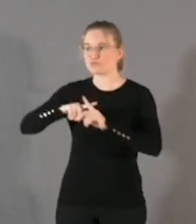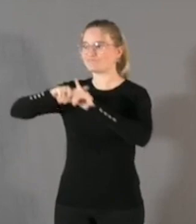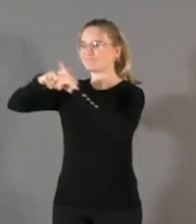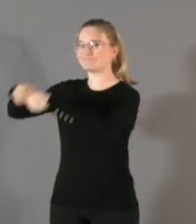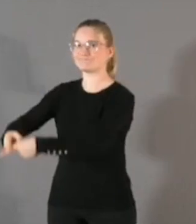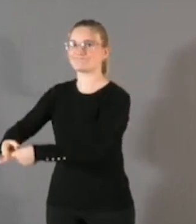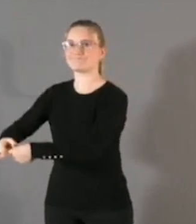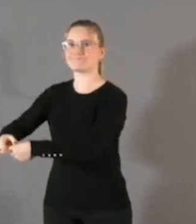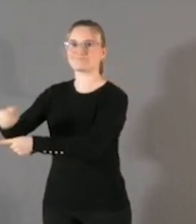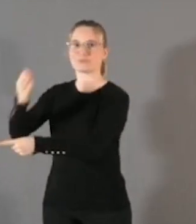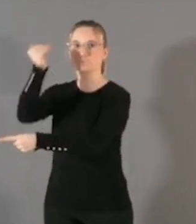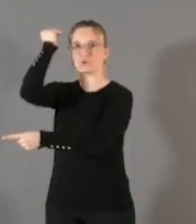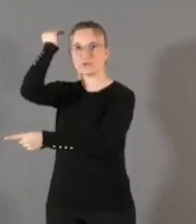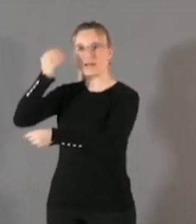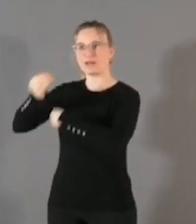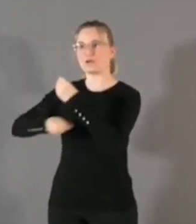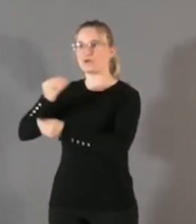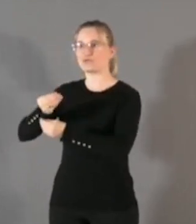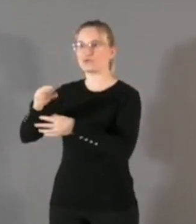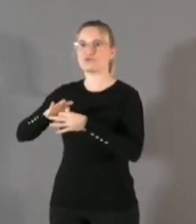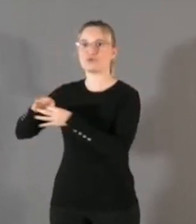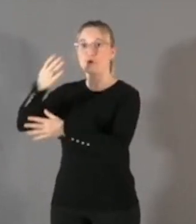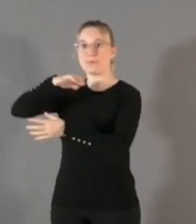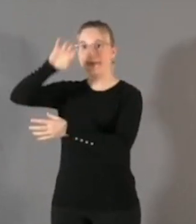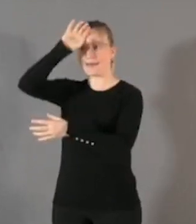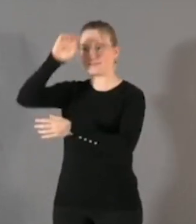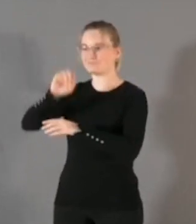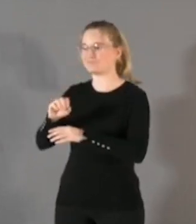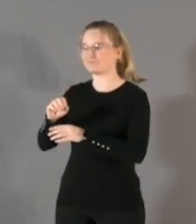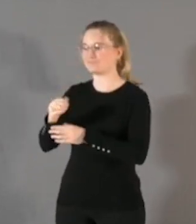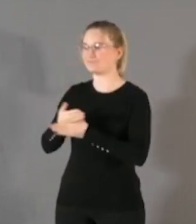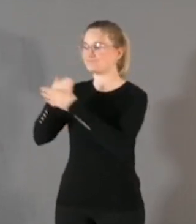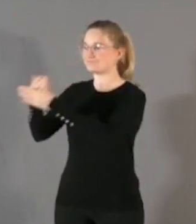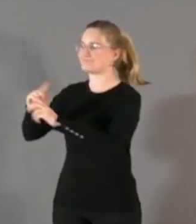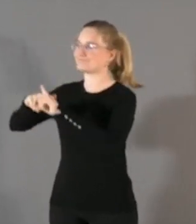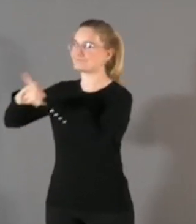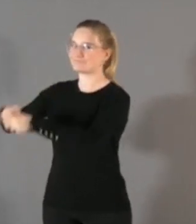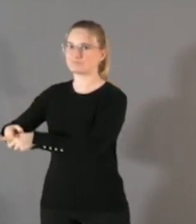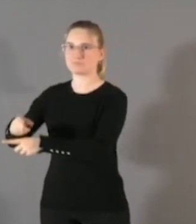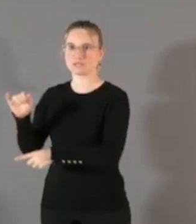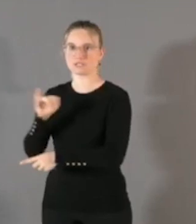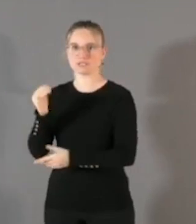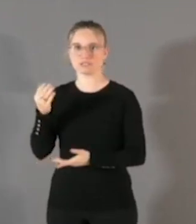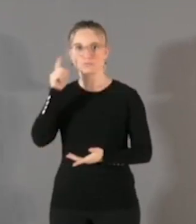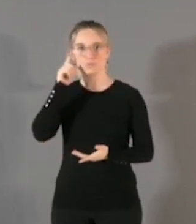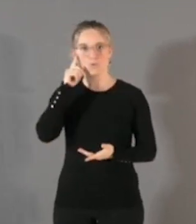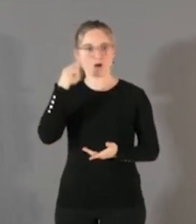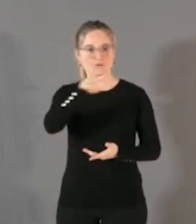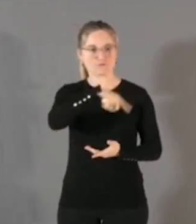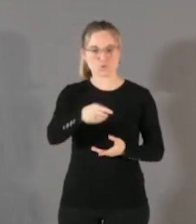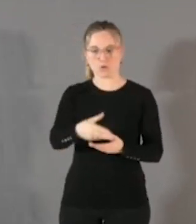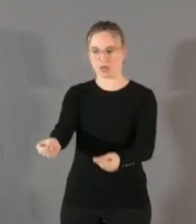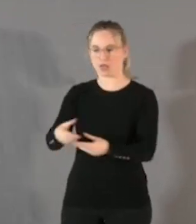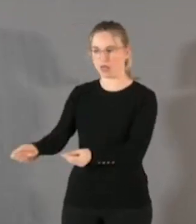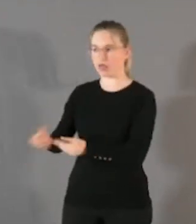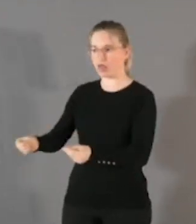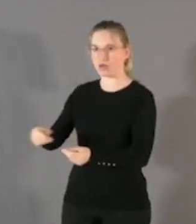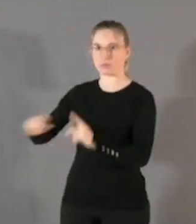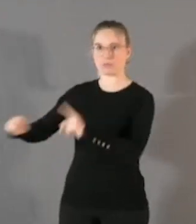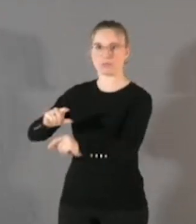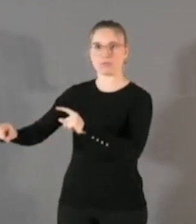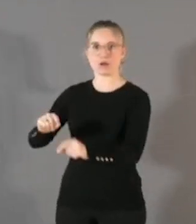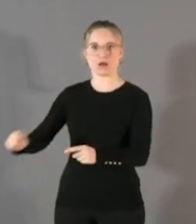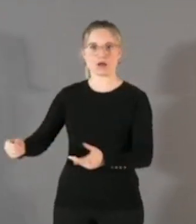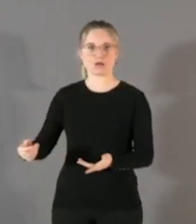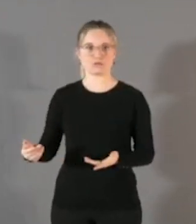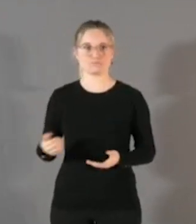l'Union européenne. Donc nous gardons espoir que cette valse des cadres finisse par cesser dans l'intérêt de